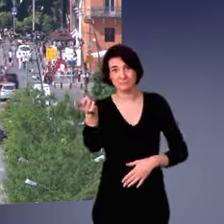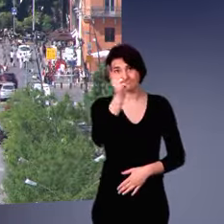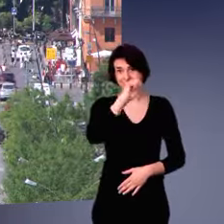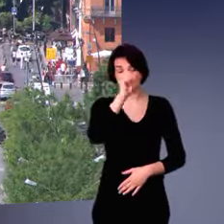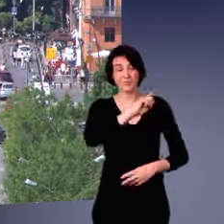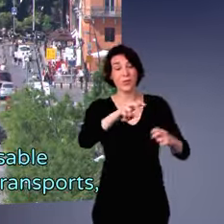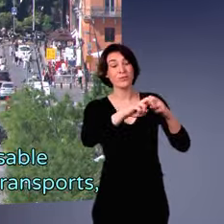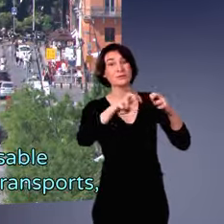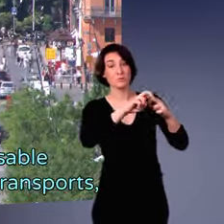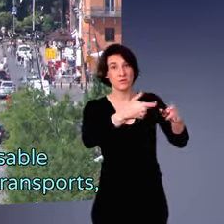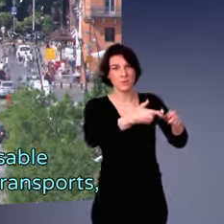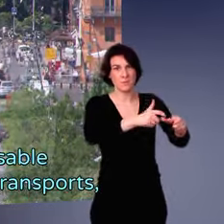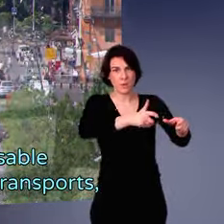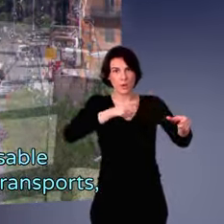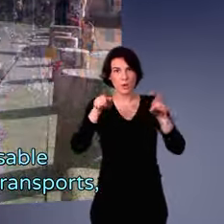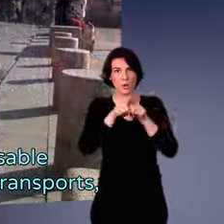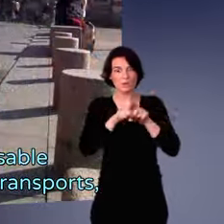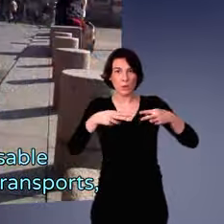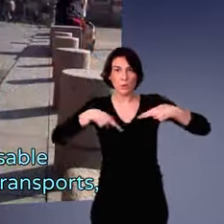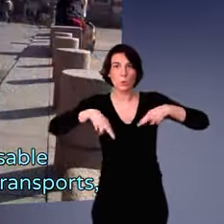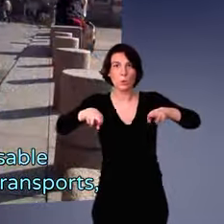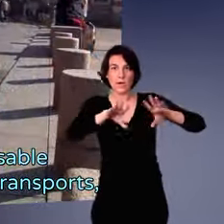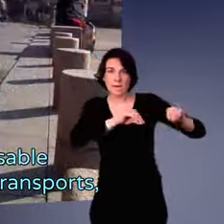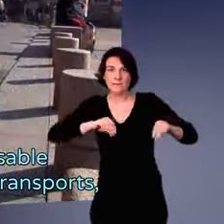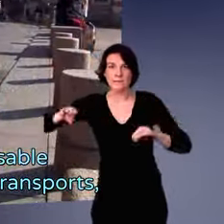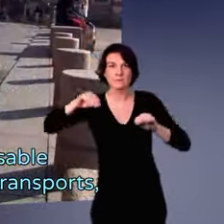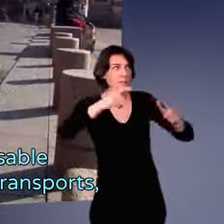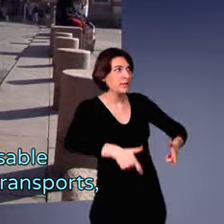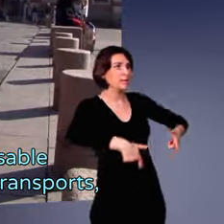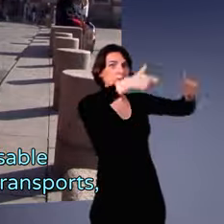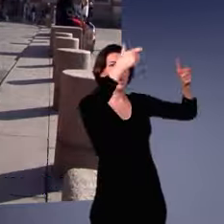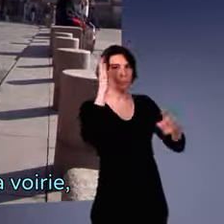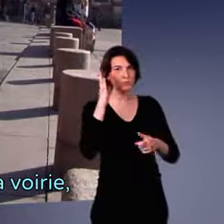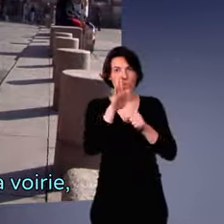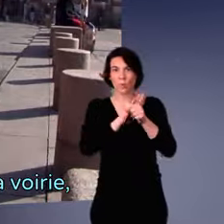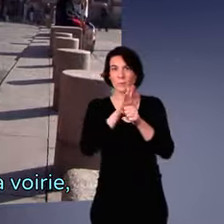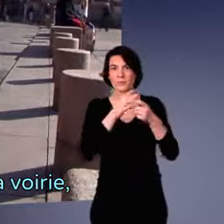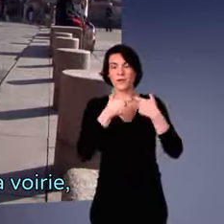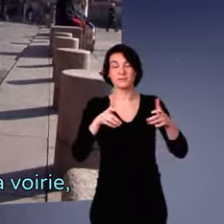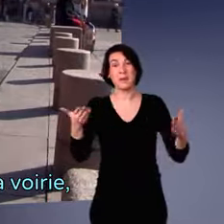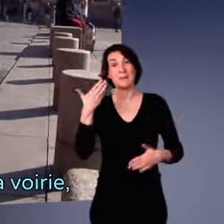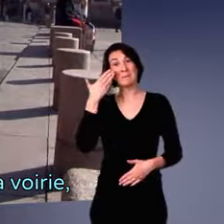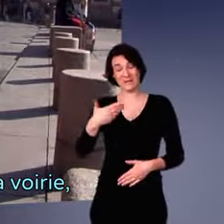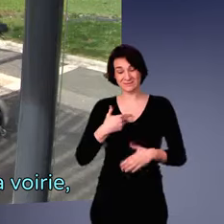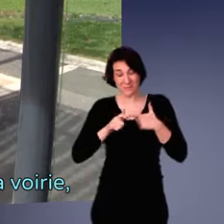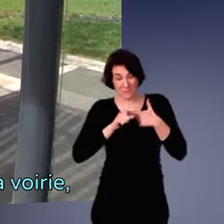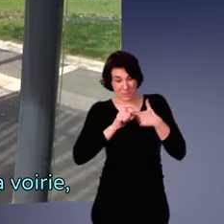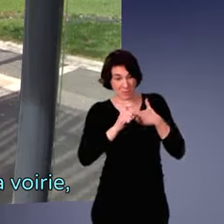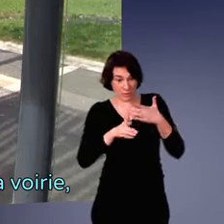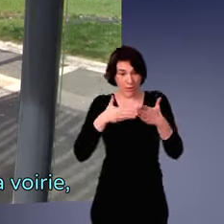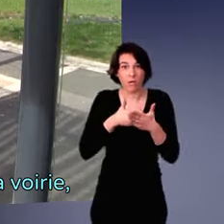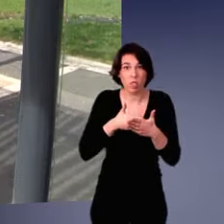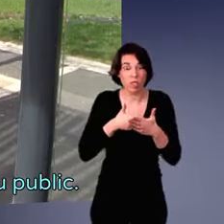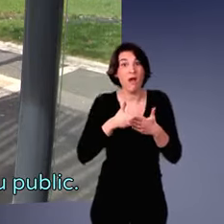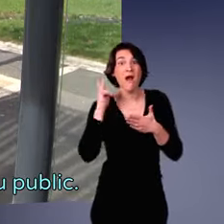négligé car ce rattrapage indispensable ne concerne pas seulement les transports mais également les lieux et espaces publics la